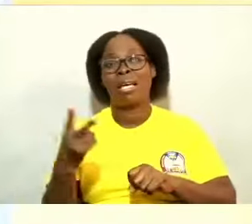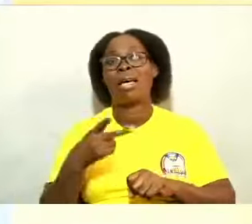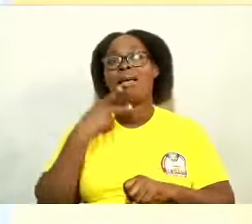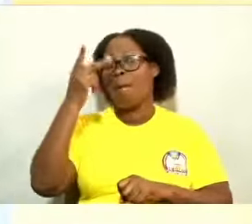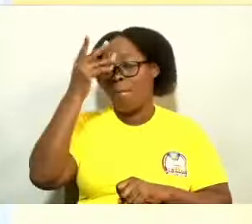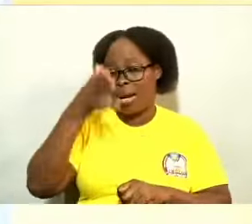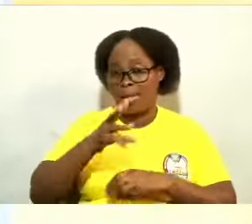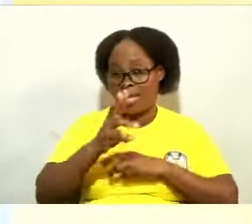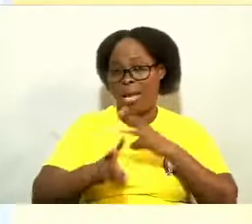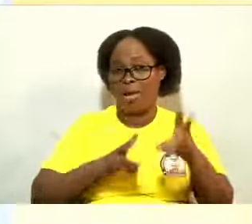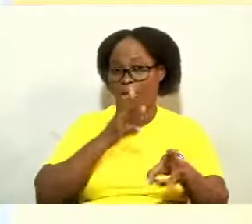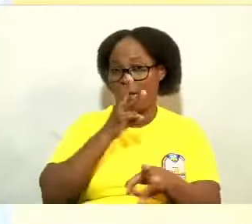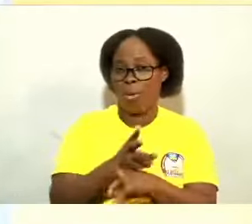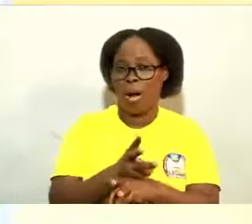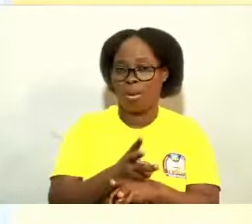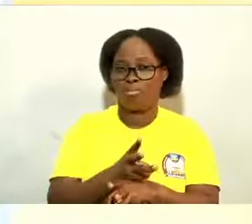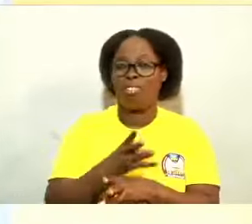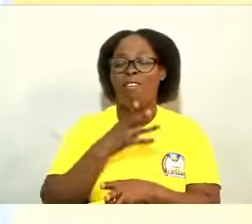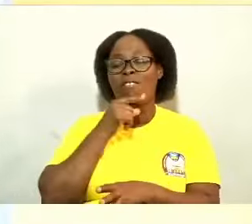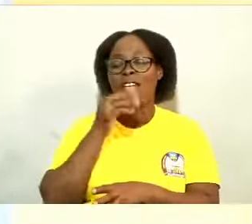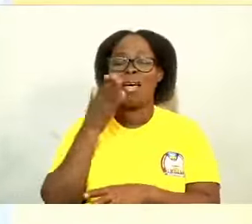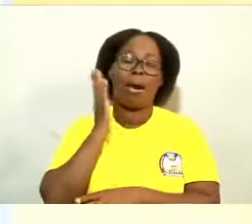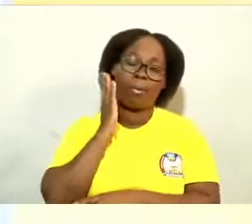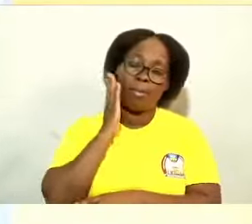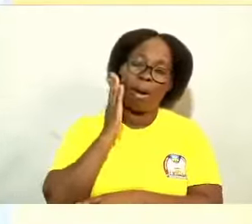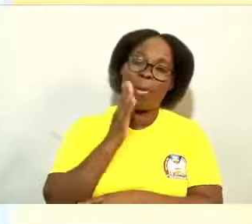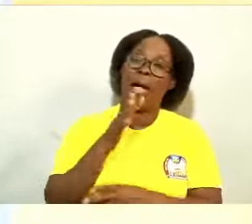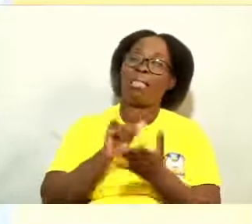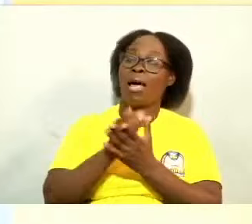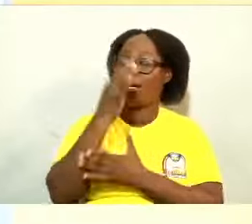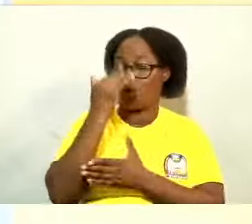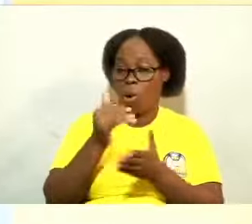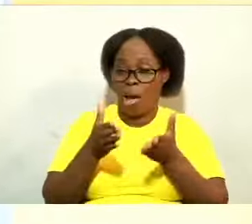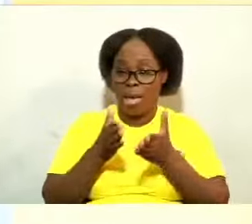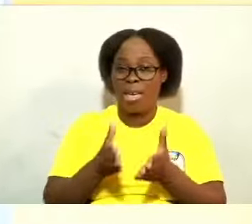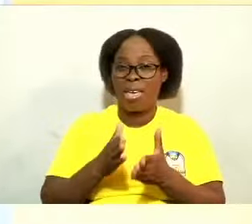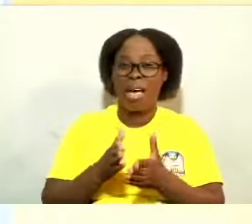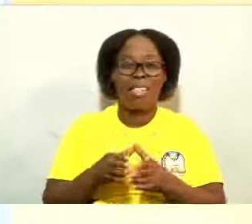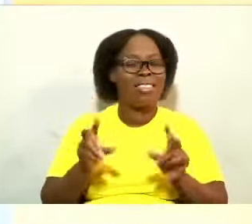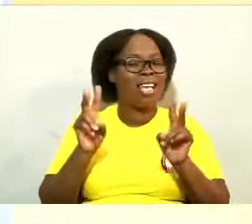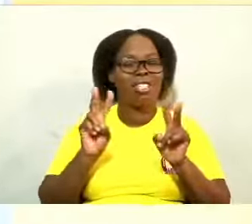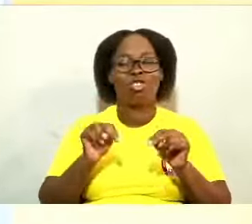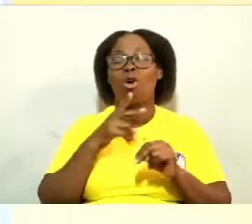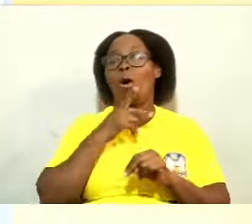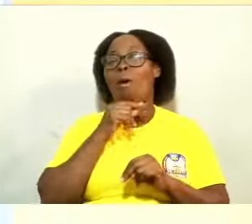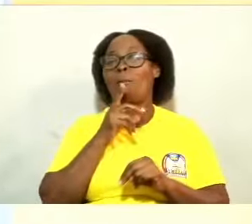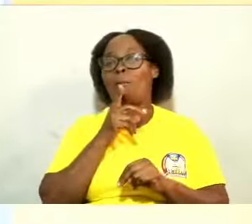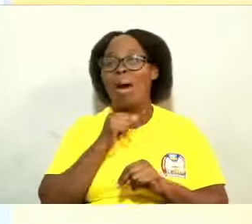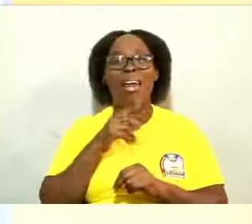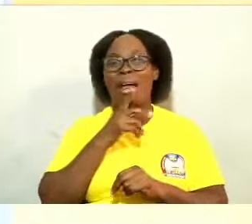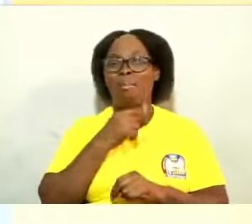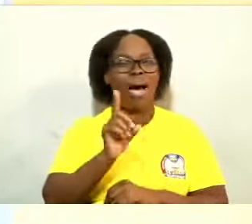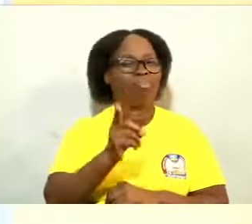hii baba na mama. Ndio maana kwa hapo hakuna mwanaume na mwanamume.